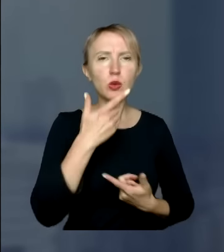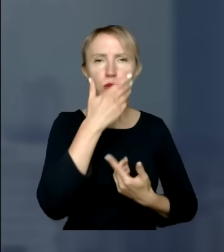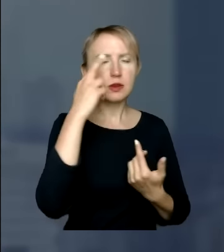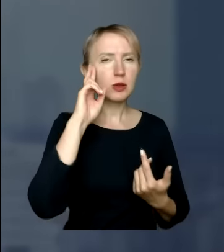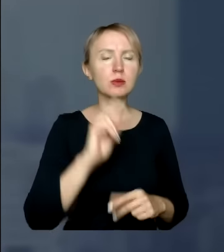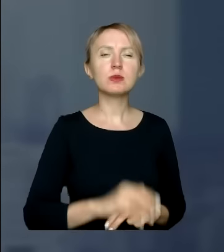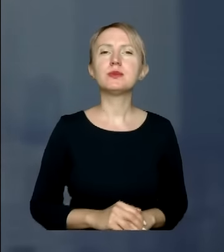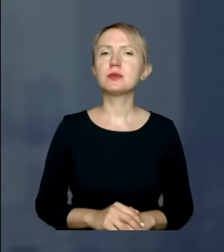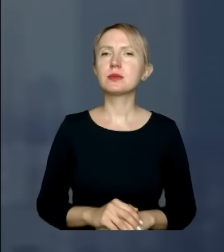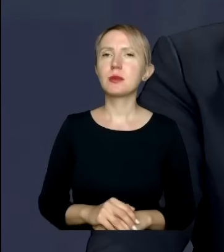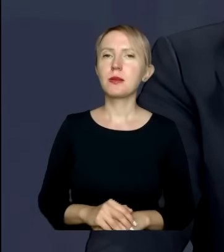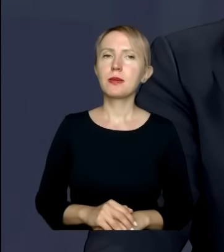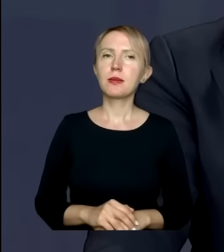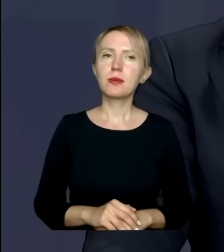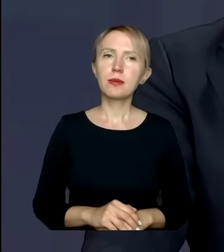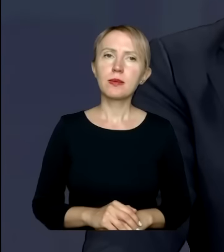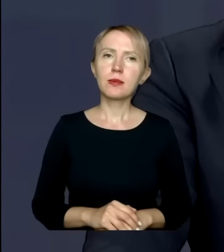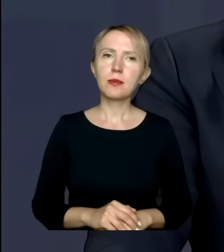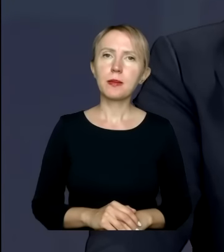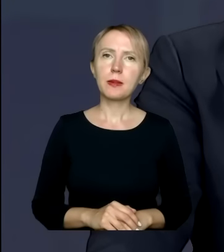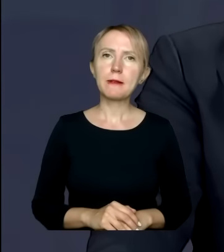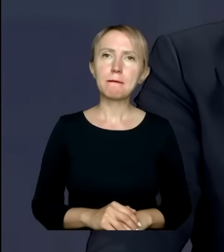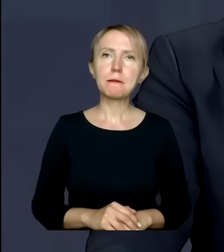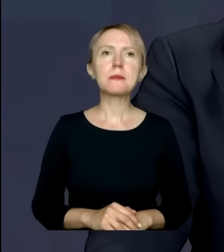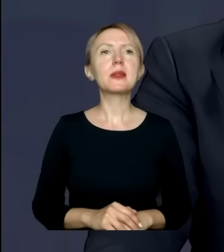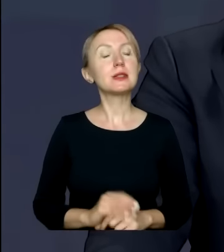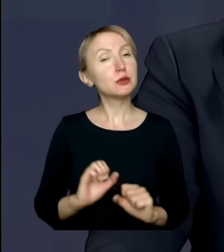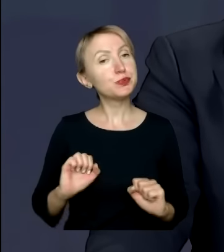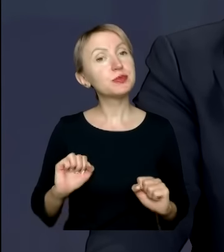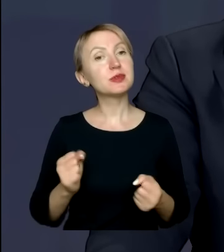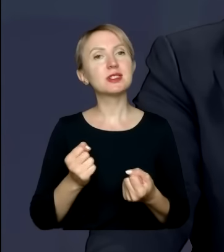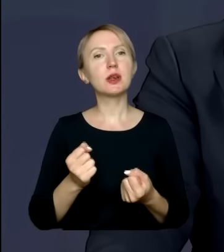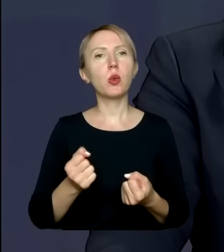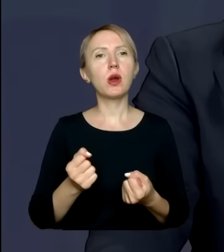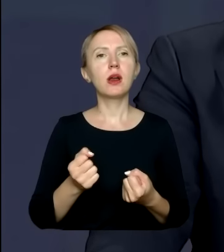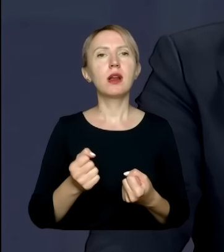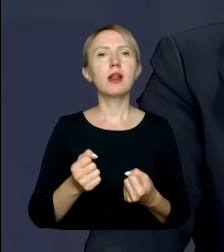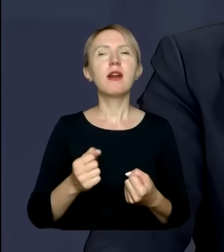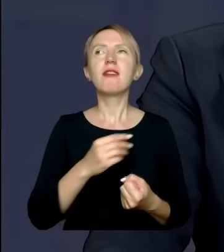tylko to jest dość to jest dość szerokie przedsięwzięcie z chydzinski